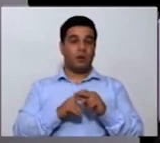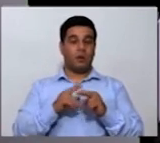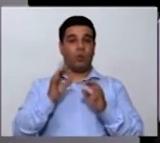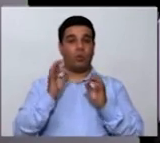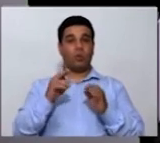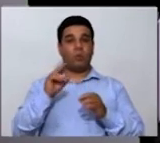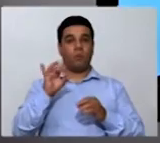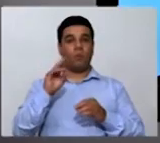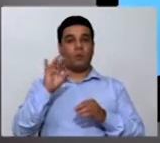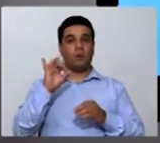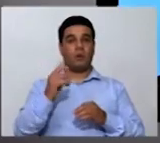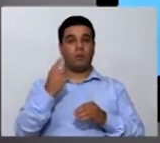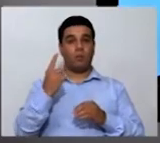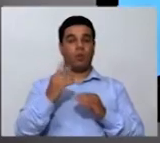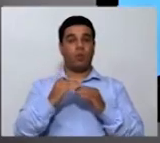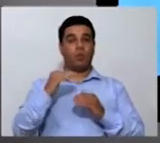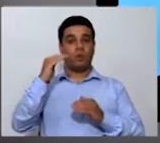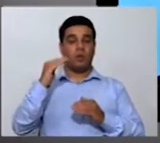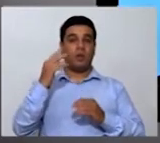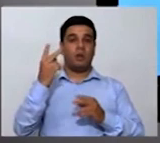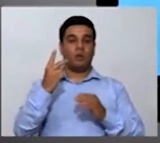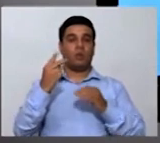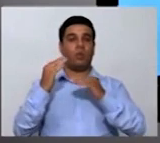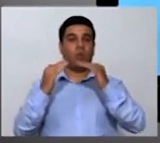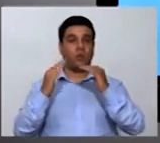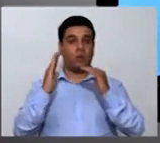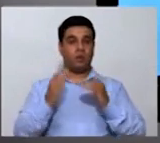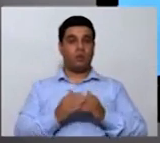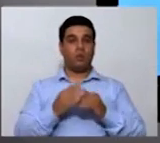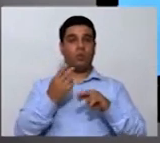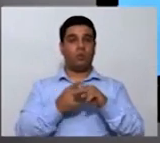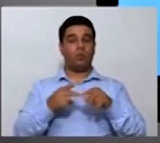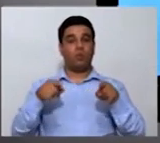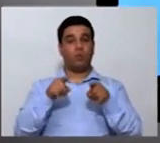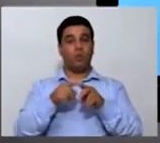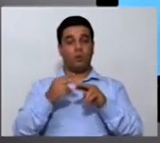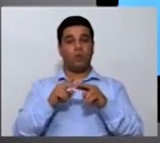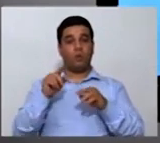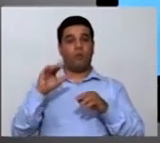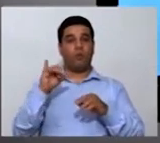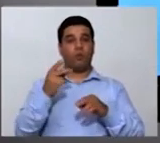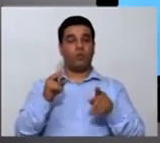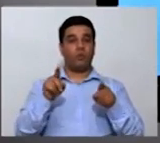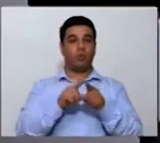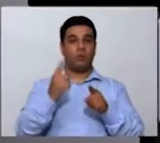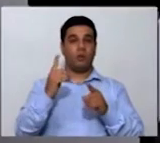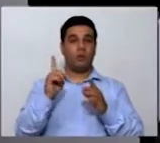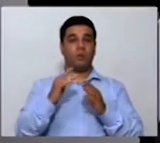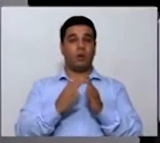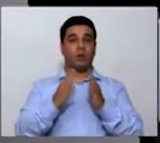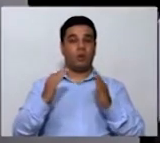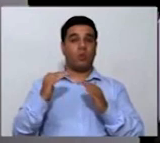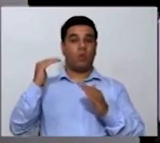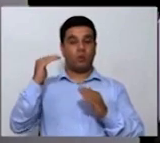To'g'ri proporsionalda biri o'sganda ikkinchisi ham o'sardi. Xuddi shunday o'suvchi funksiyada ham biror kattalik